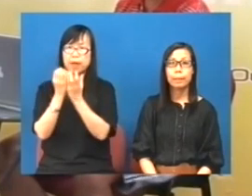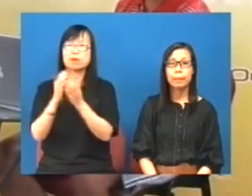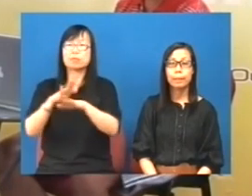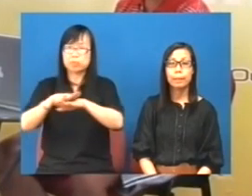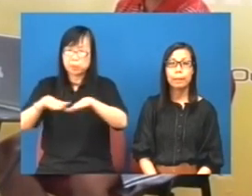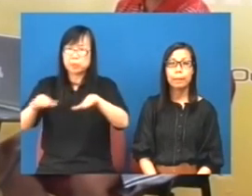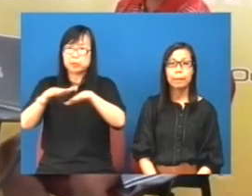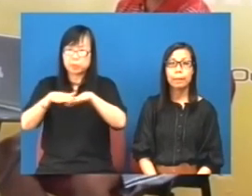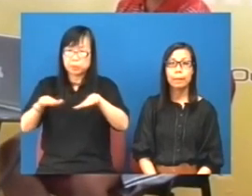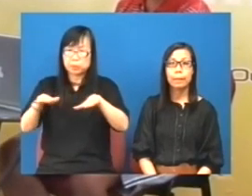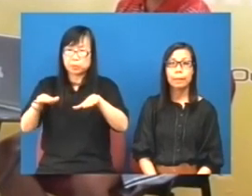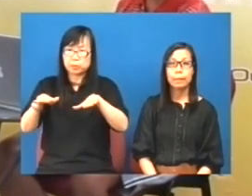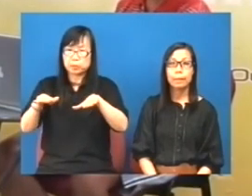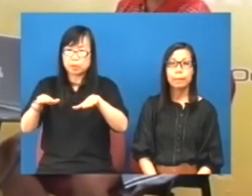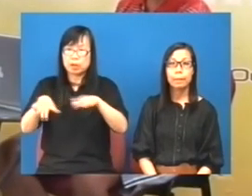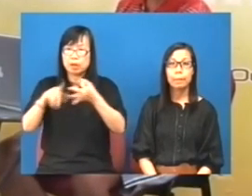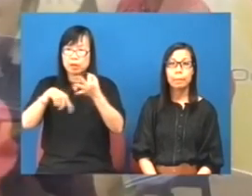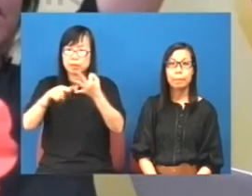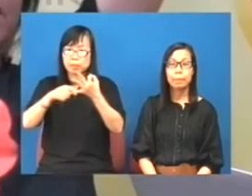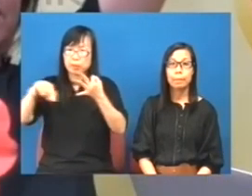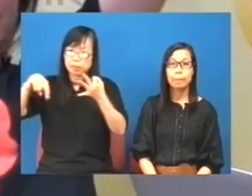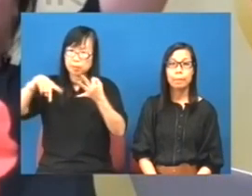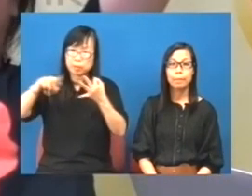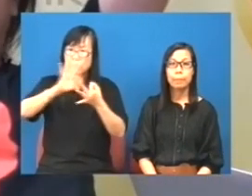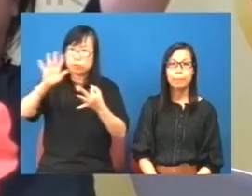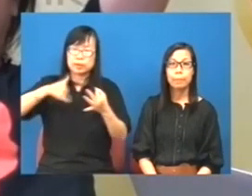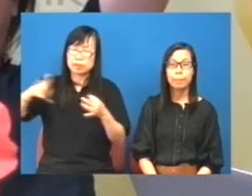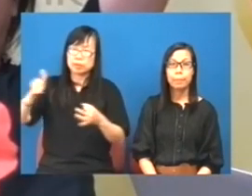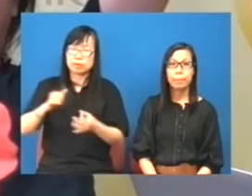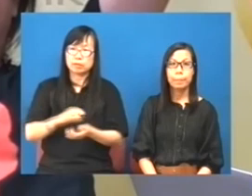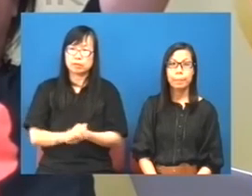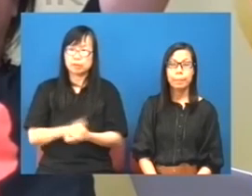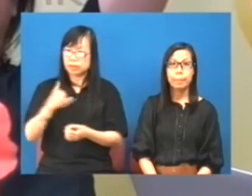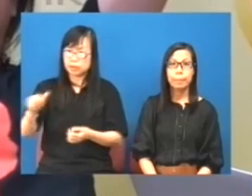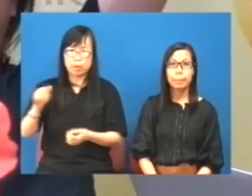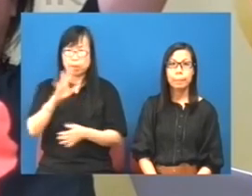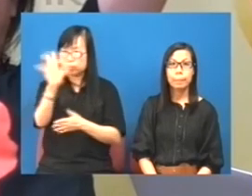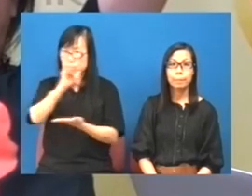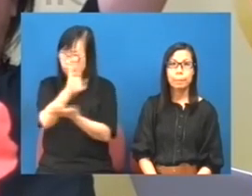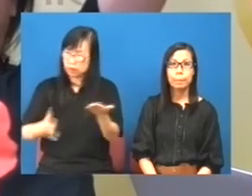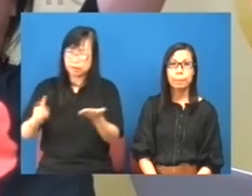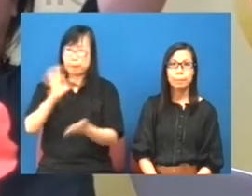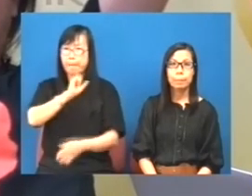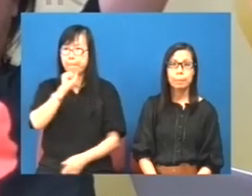陳茂波就說我不會走我不會辭職